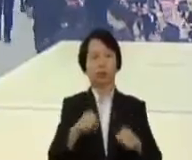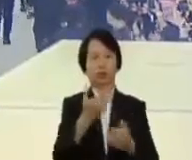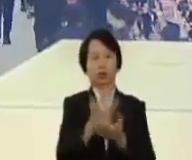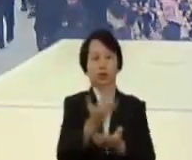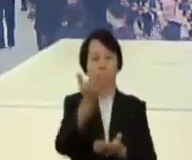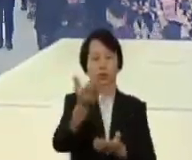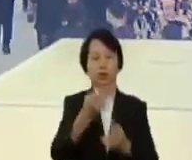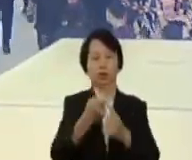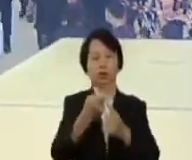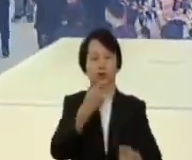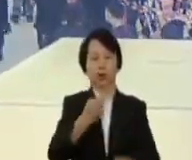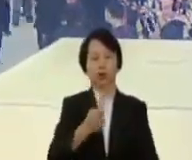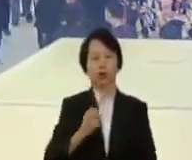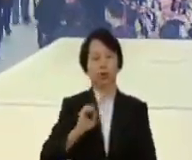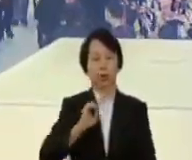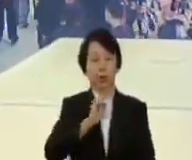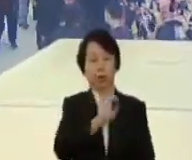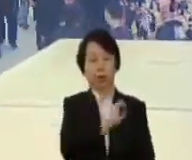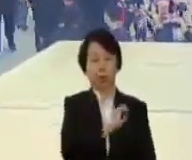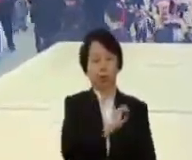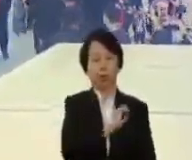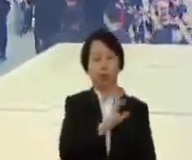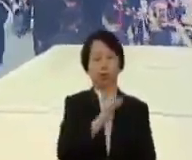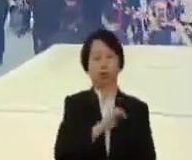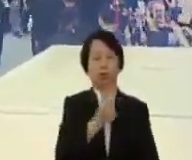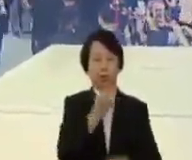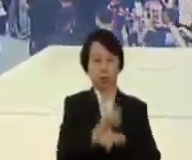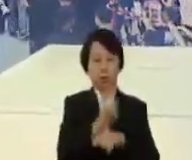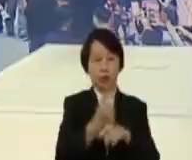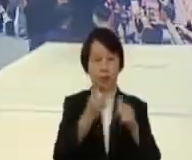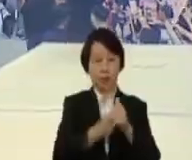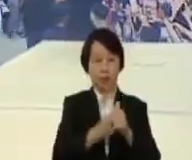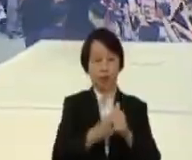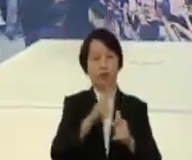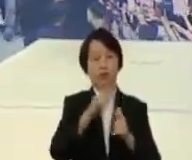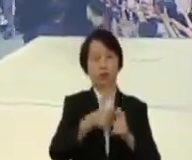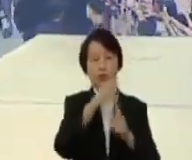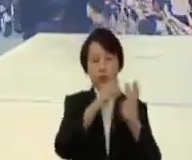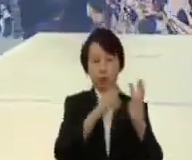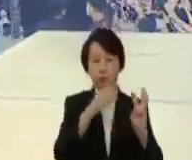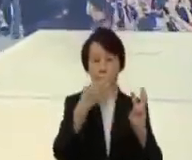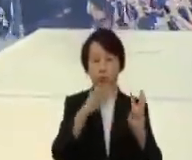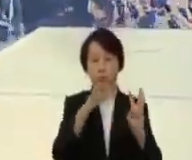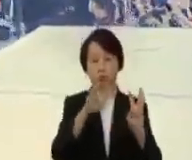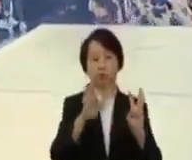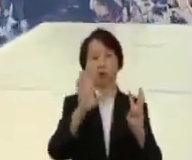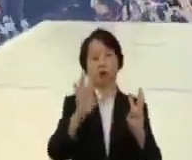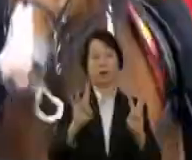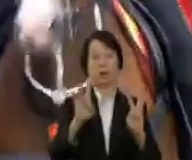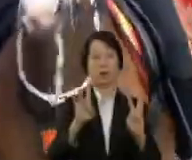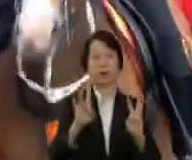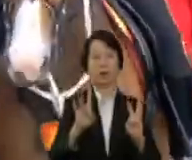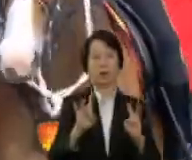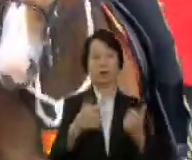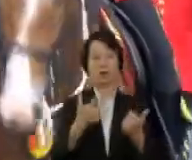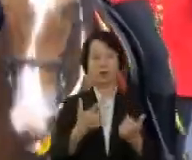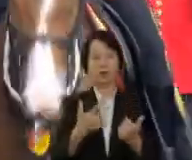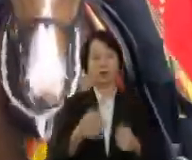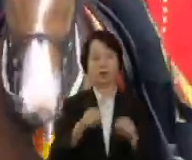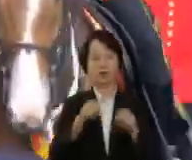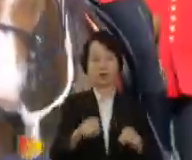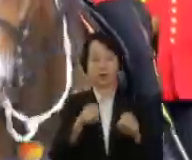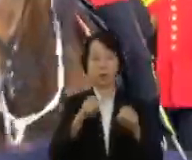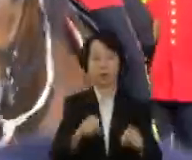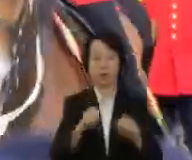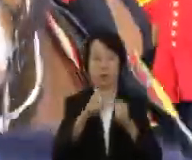dari Poland. Dan tugasan pertama adalah pada Jun 1998. Skuadron Istiadat Berkuda